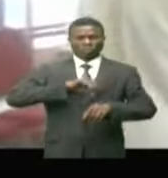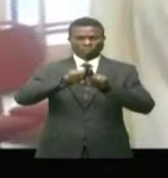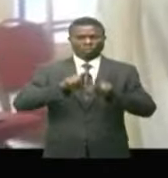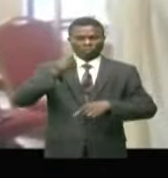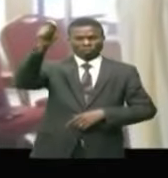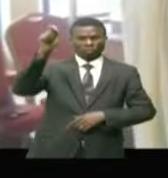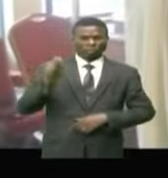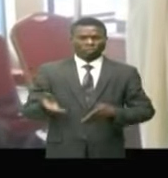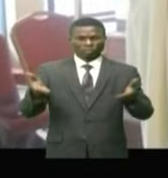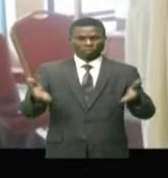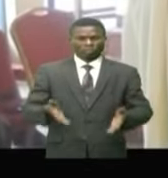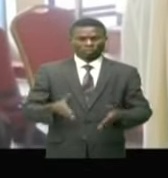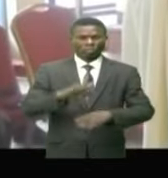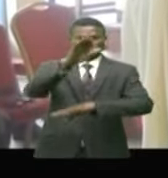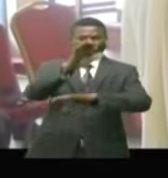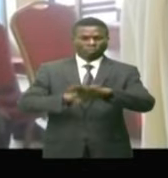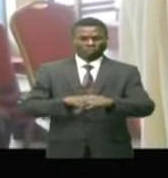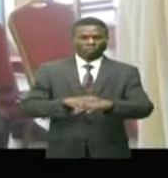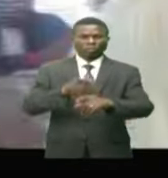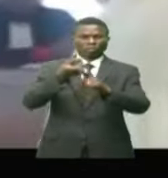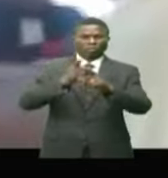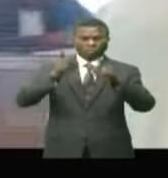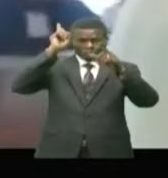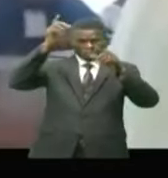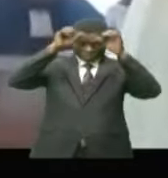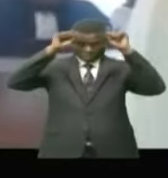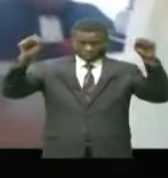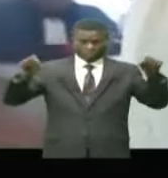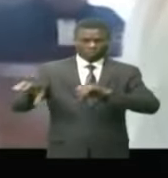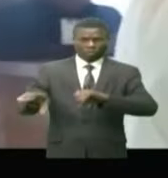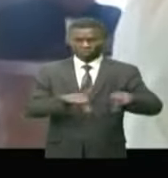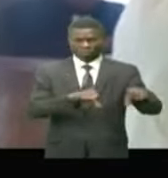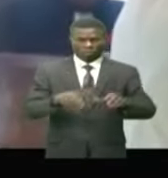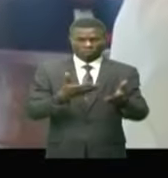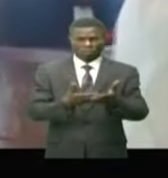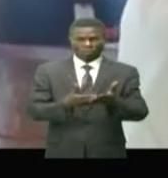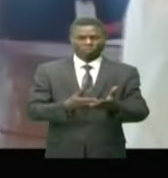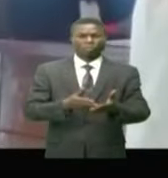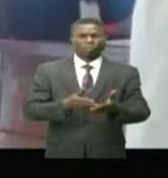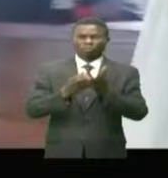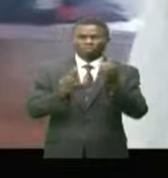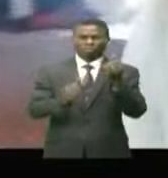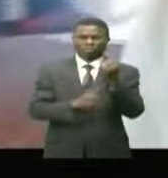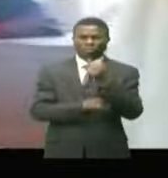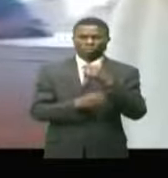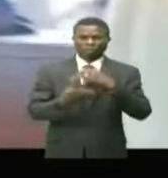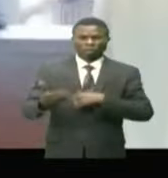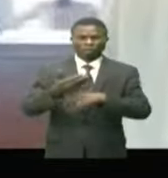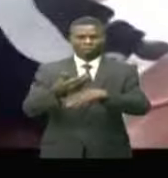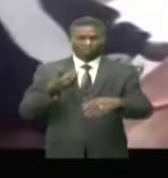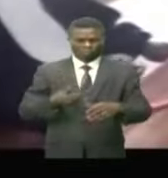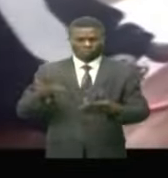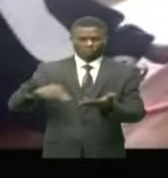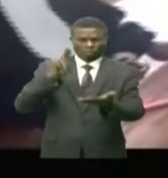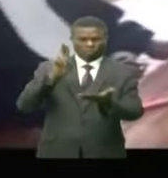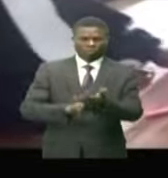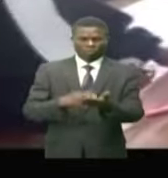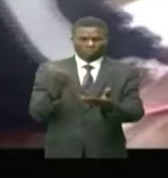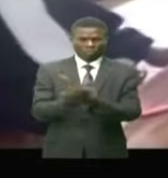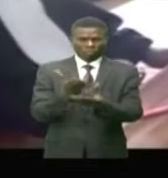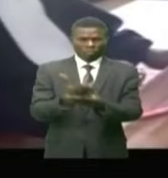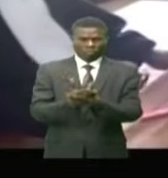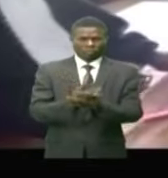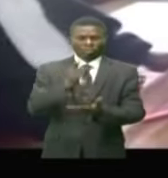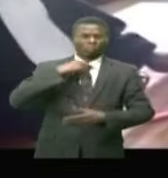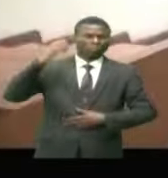militaires. Sur invitation du premier président, la sermentée salue les membres de la composition avant de signer le procès verbal du